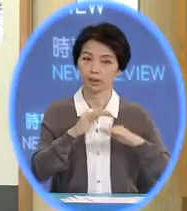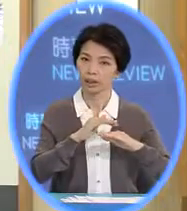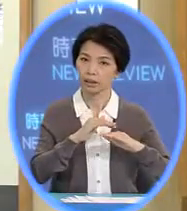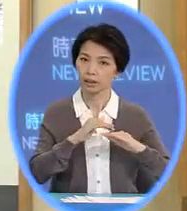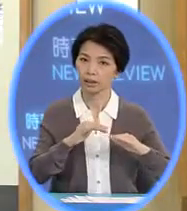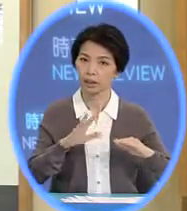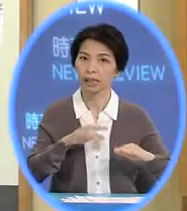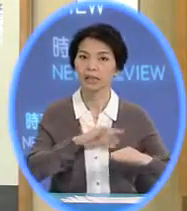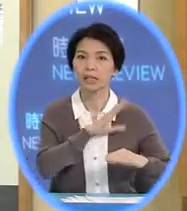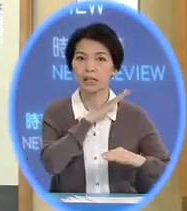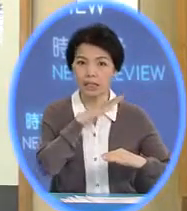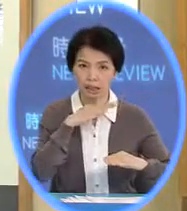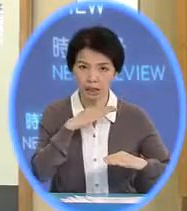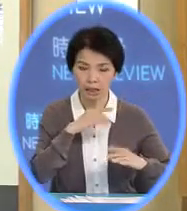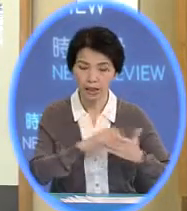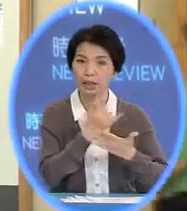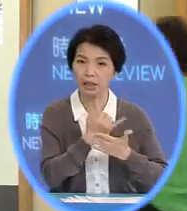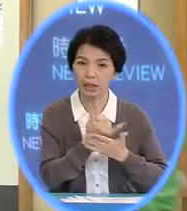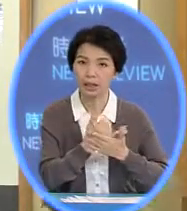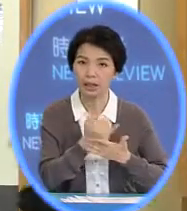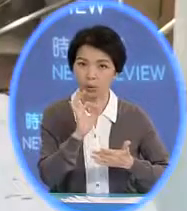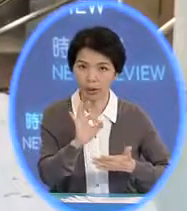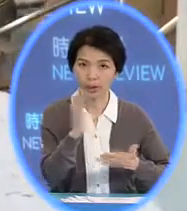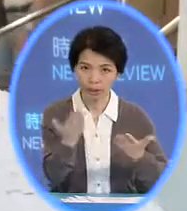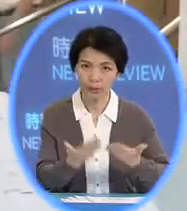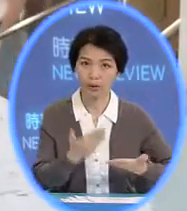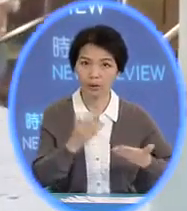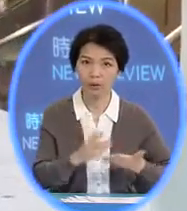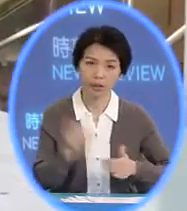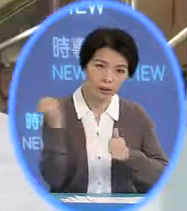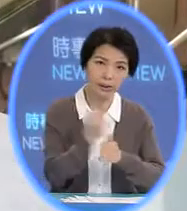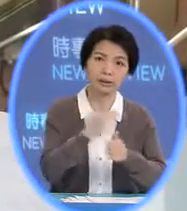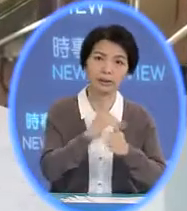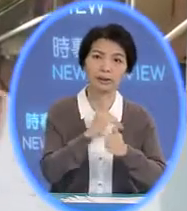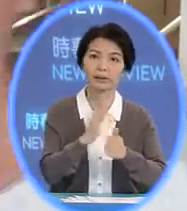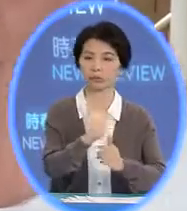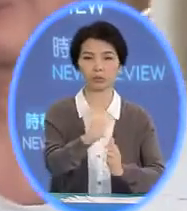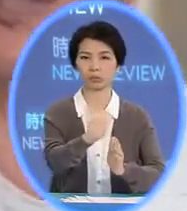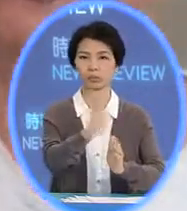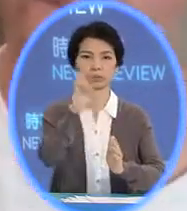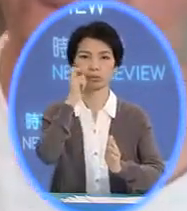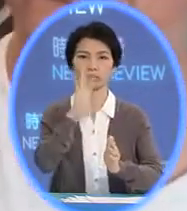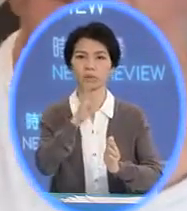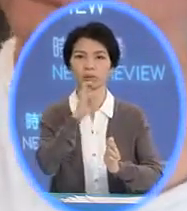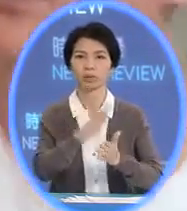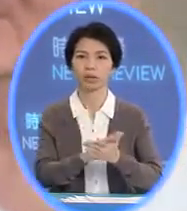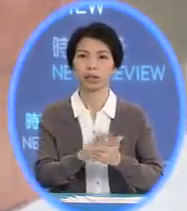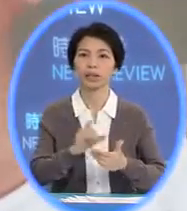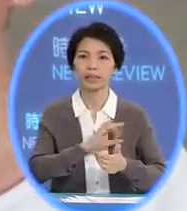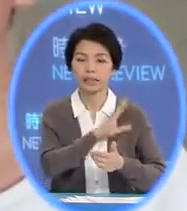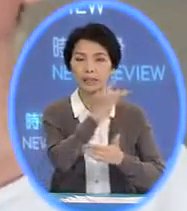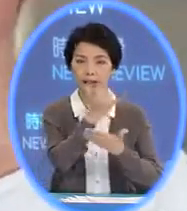話自然死亡嗰啲人。 哦，自然死亡。 自然死亡啫嘛。 哦，謀殺嗰啲你會唔會考慮？ 唔會考慮。 哦，即係自然身故